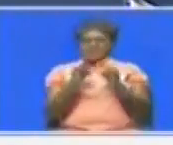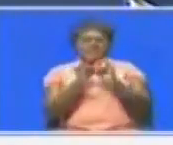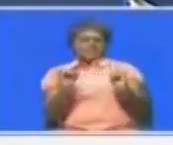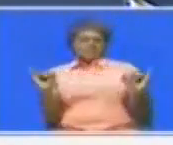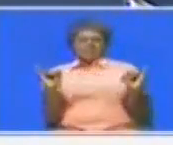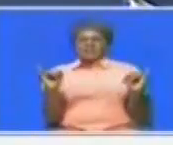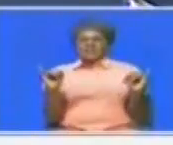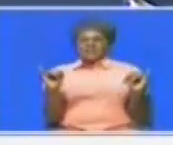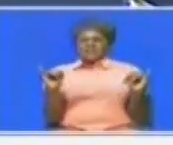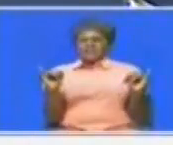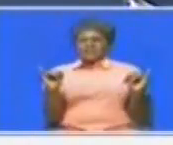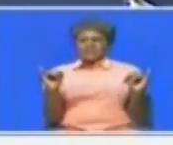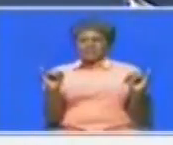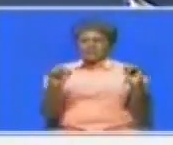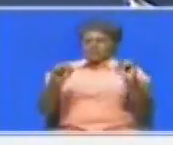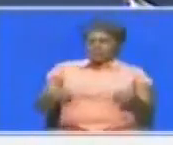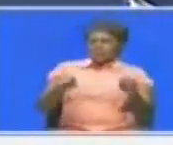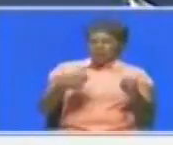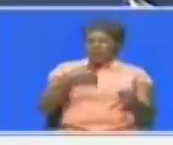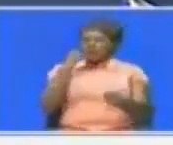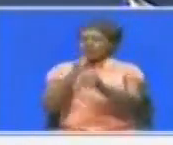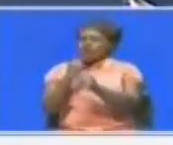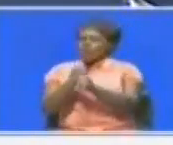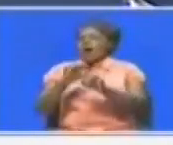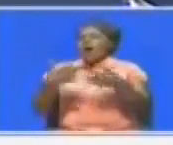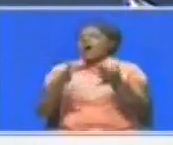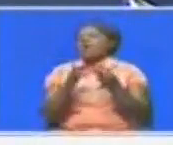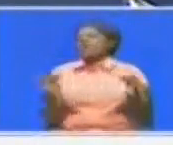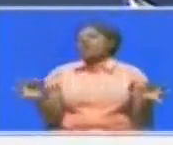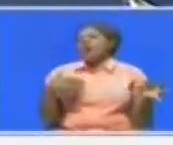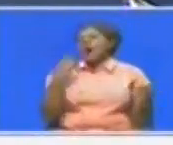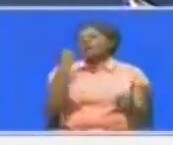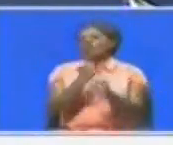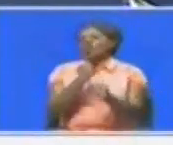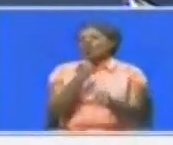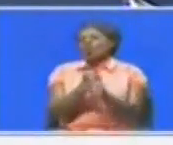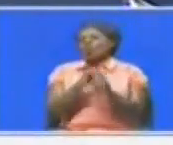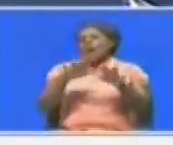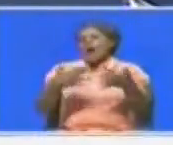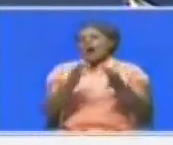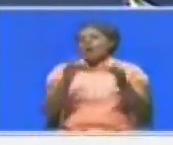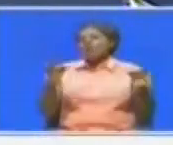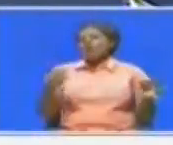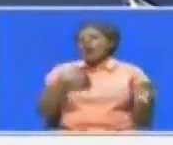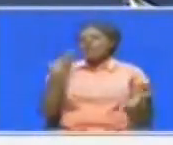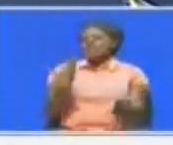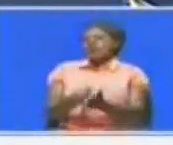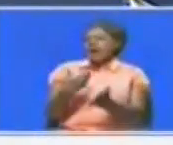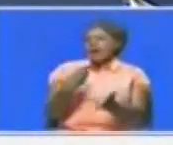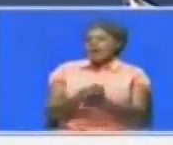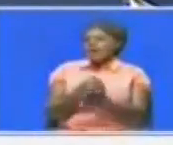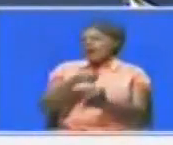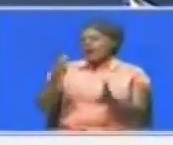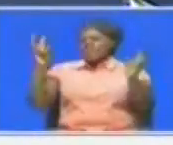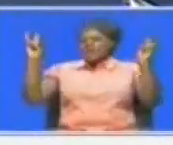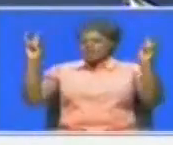independent, mnasema mnajiweza, mnasema mko na career, but for how long will you have that career? For how long utakuwa na hiyo pesa? Kuna mambo